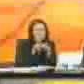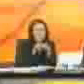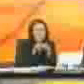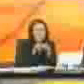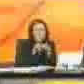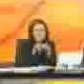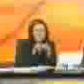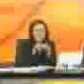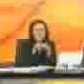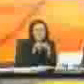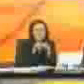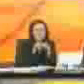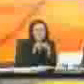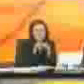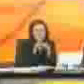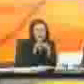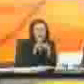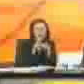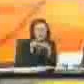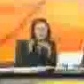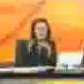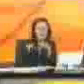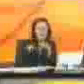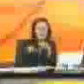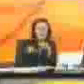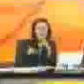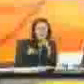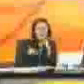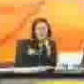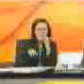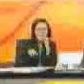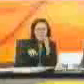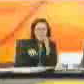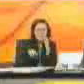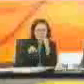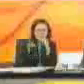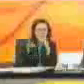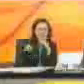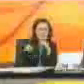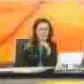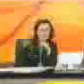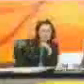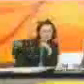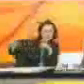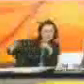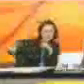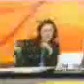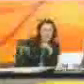มคนเดียวแต่ผมมาไปคนเดียวดังนั้นคนรอบข้างตรงนั้นผมไม่รู้จัก เข้าใจพอเขาเดิน